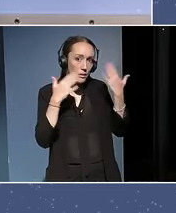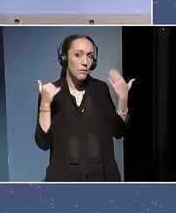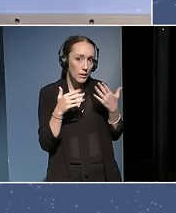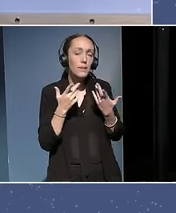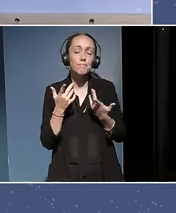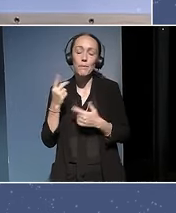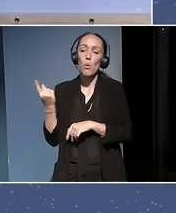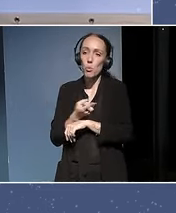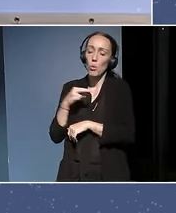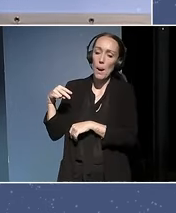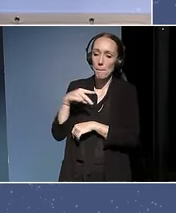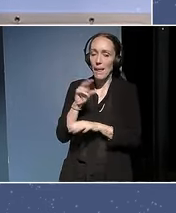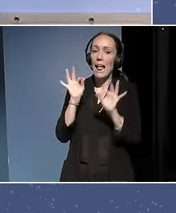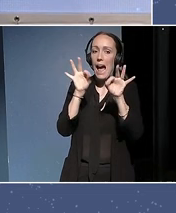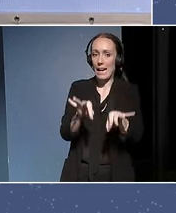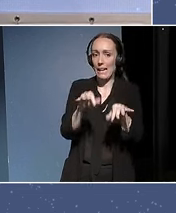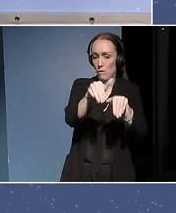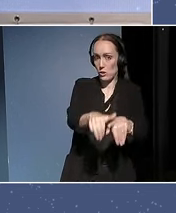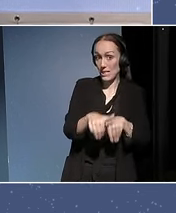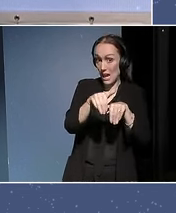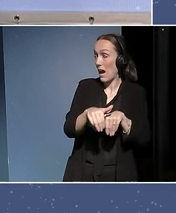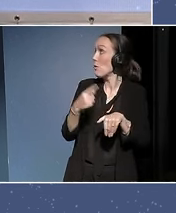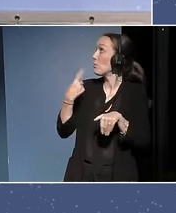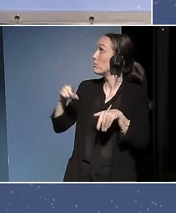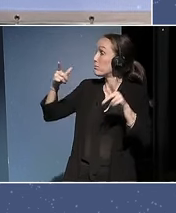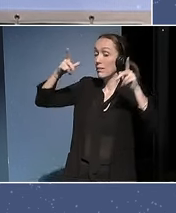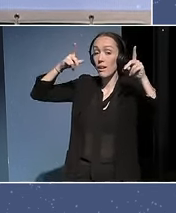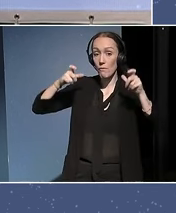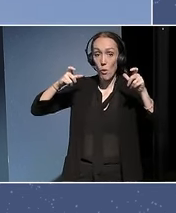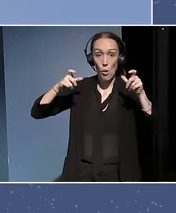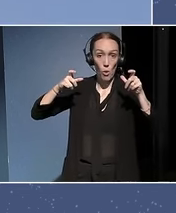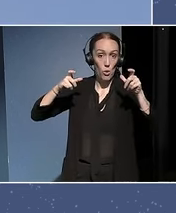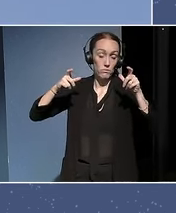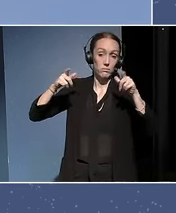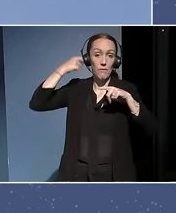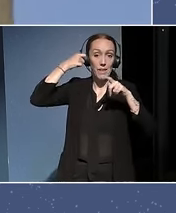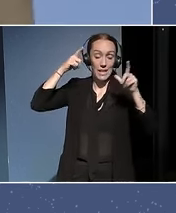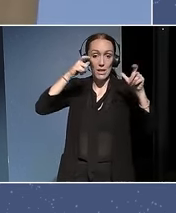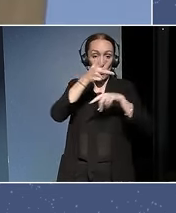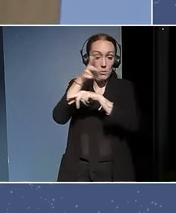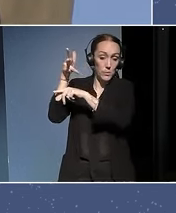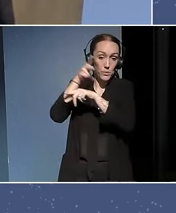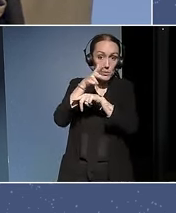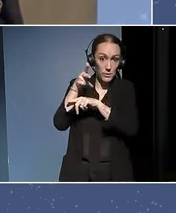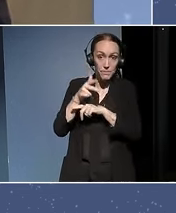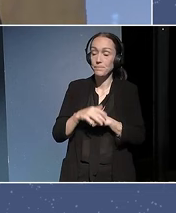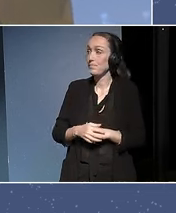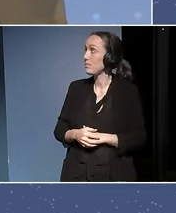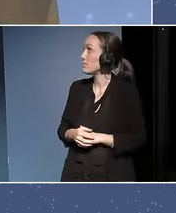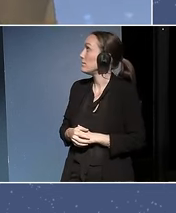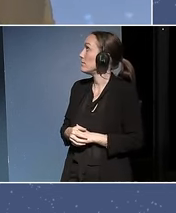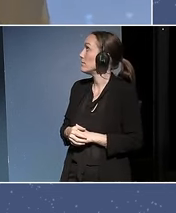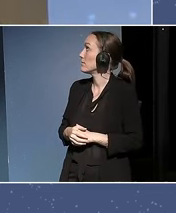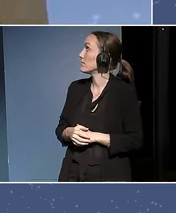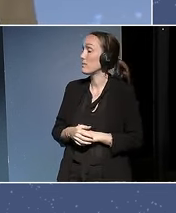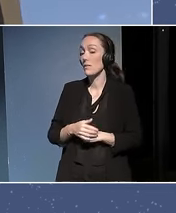scavo Questa è la vista dal sito dello scavo qui vedete in parte a